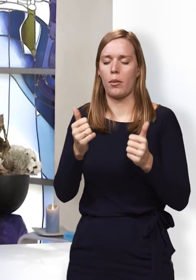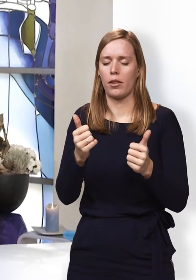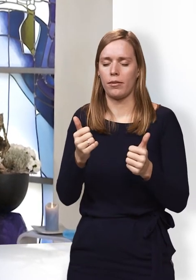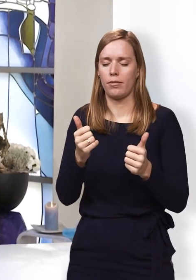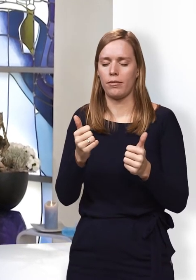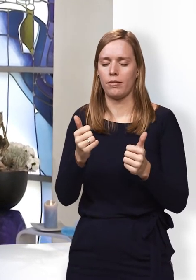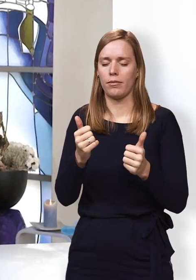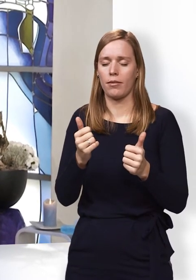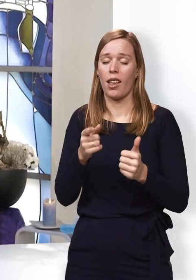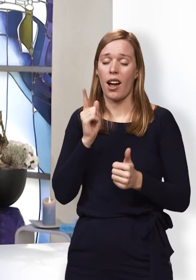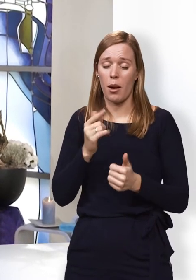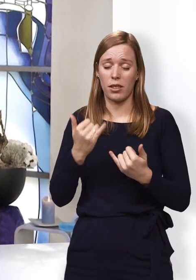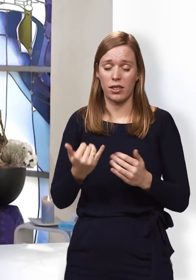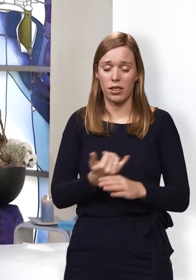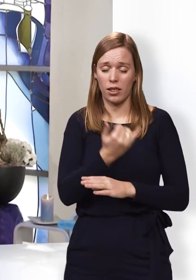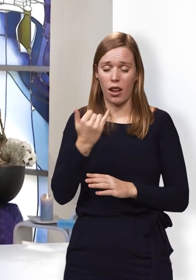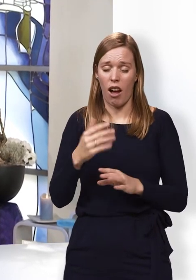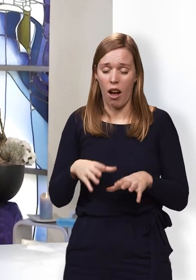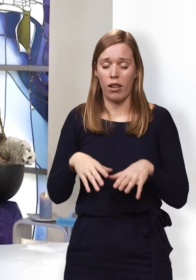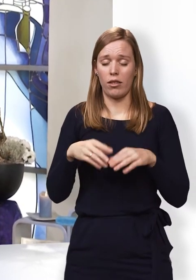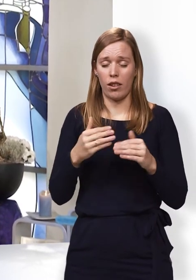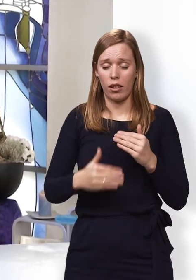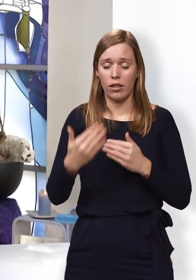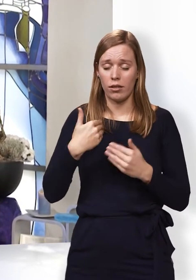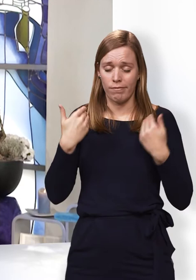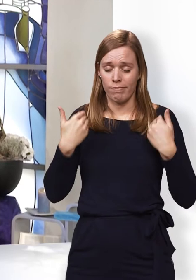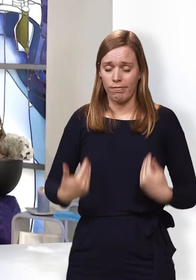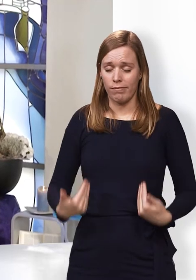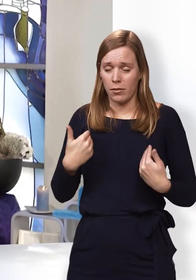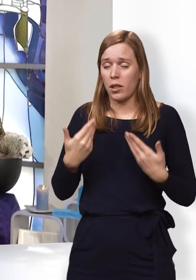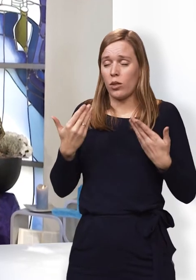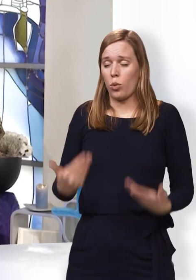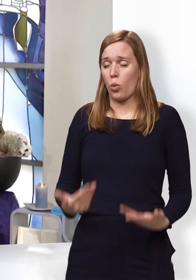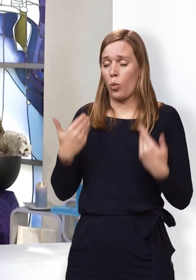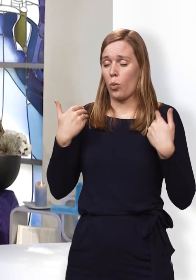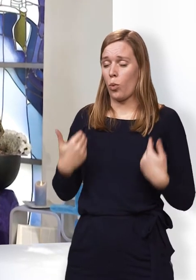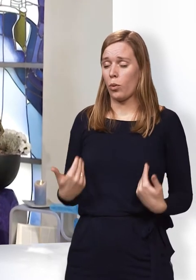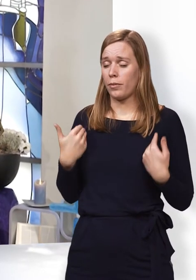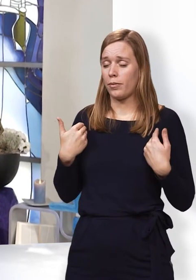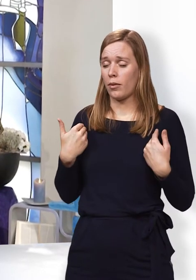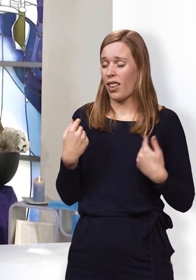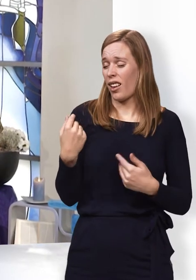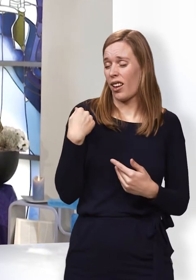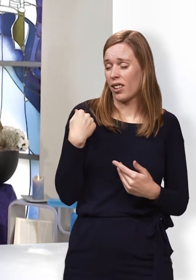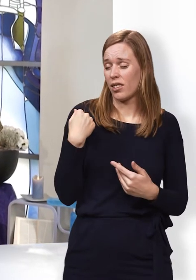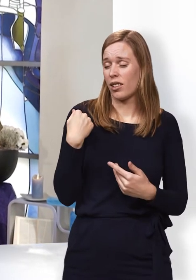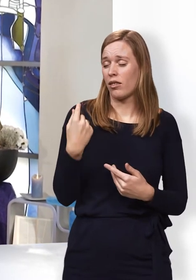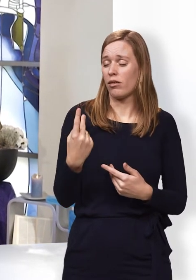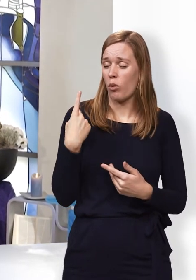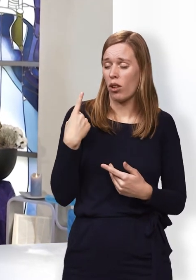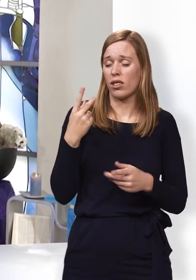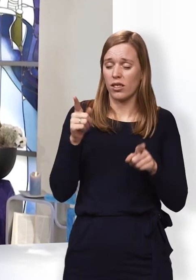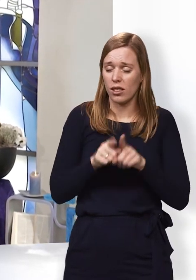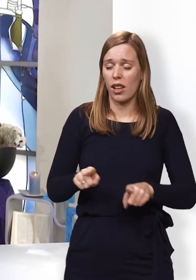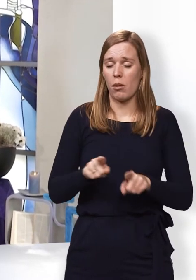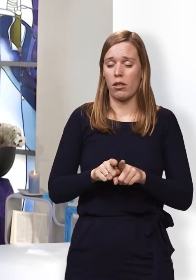Aber am Anfang dieses neuen Jahres stehen wir auch hier als die, die wir sind, die wir gestern schon waren,